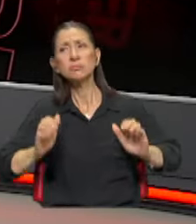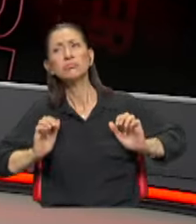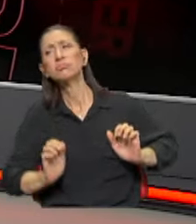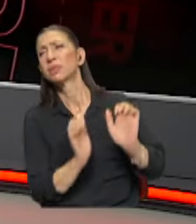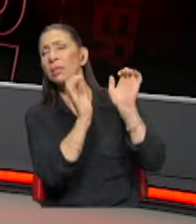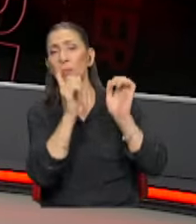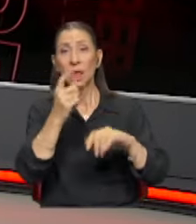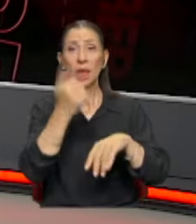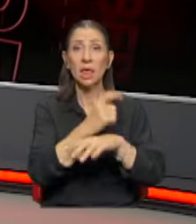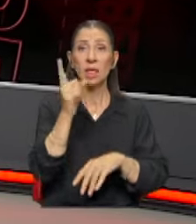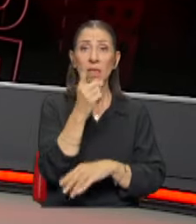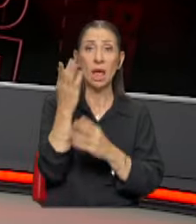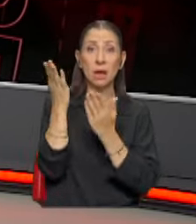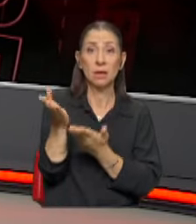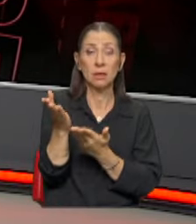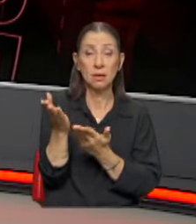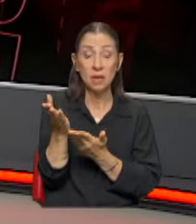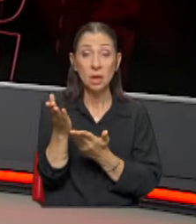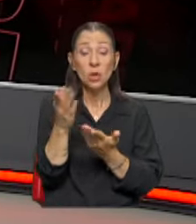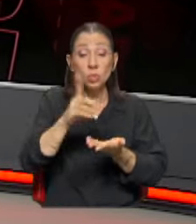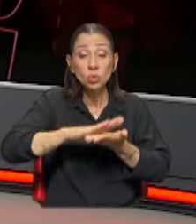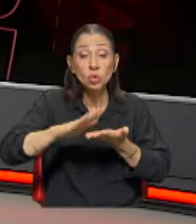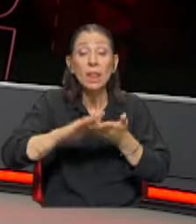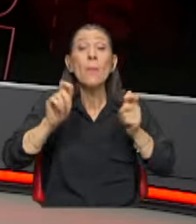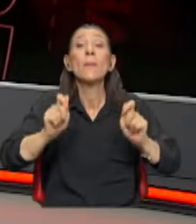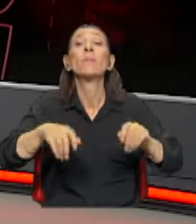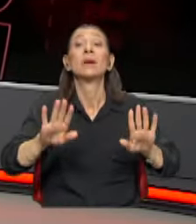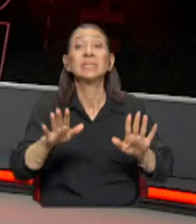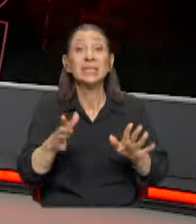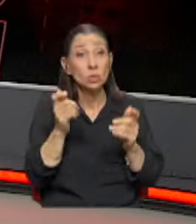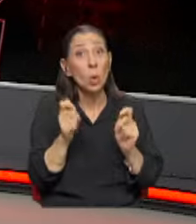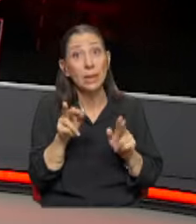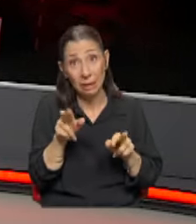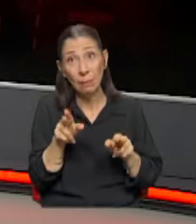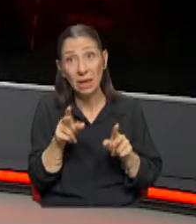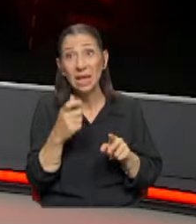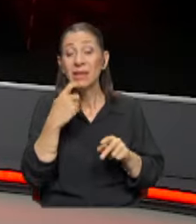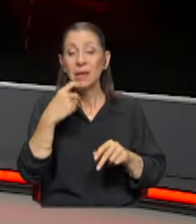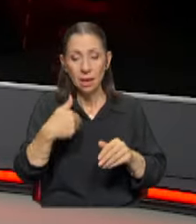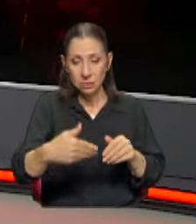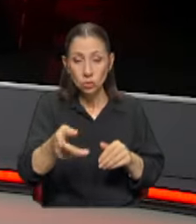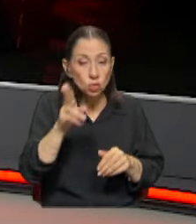bir iktidarla karşı karşıya kaldık. Düzenleme olmazsa ki zor görünüyor, yıl